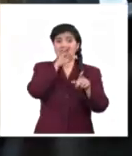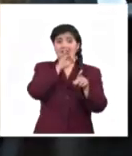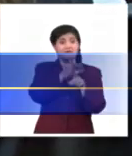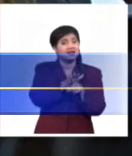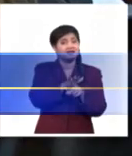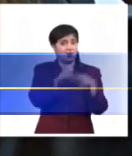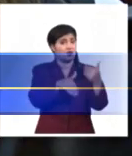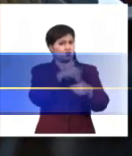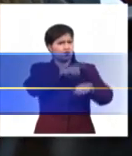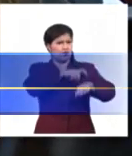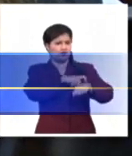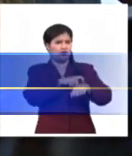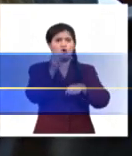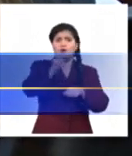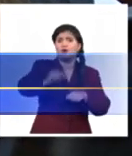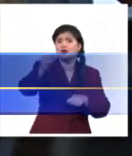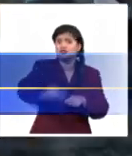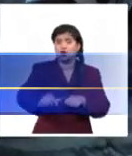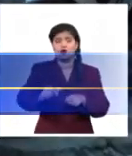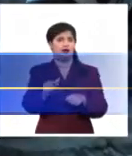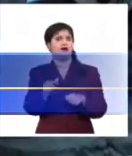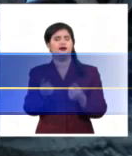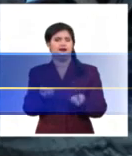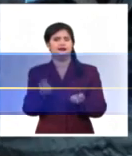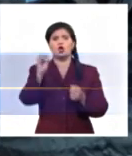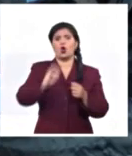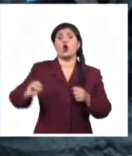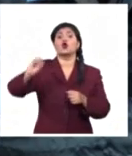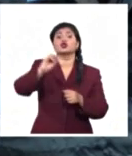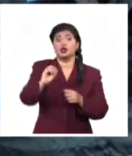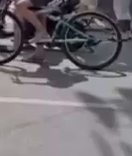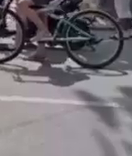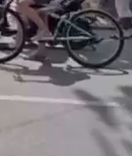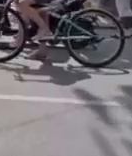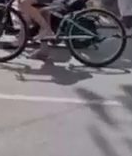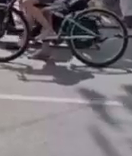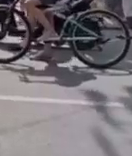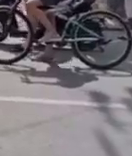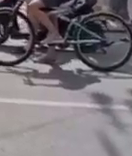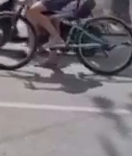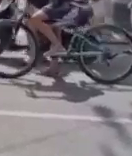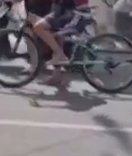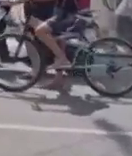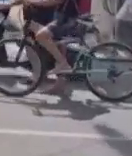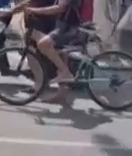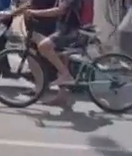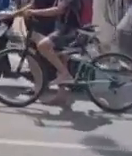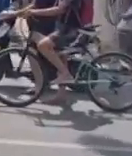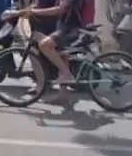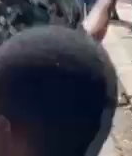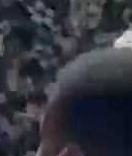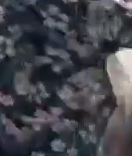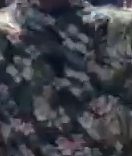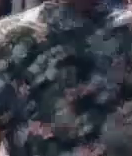Куба объявила, что вынесла приговоры десяткам активистов, которые участвовали в антиправительственных протестах прошлым летом. Те